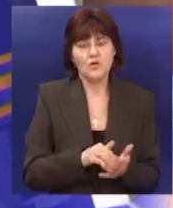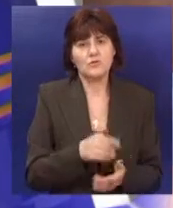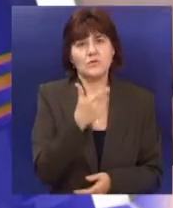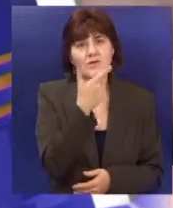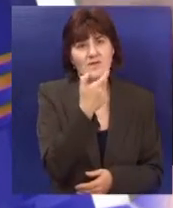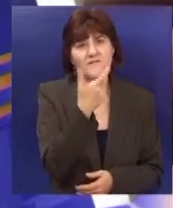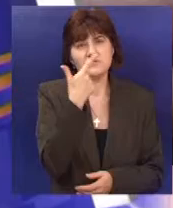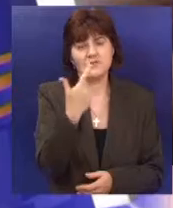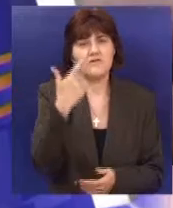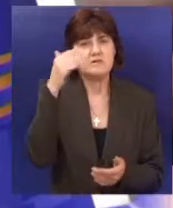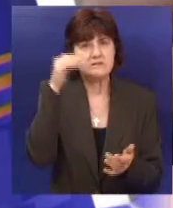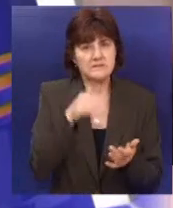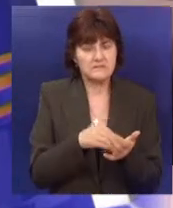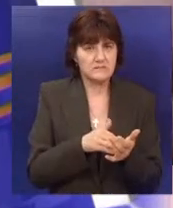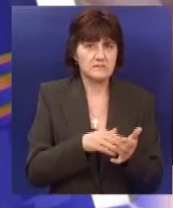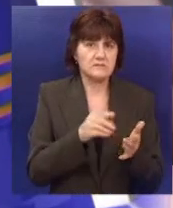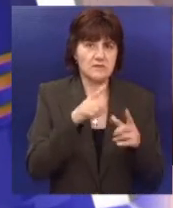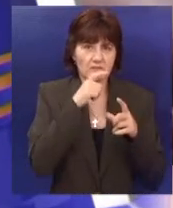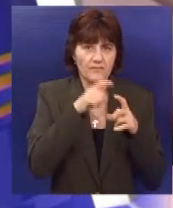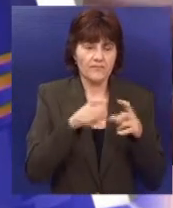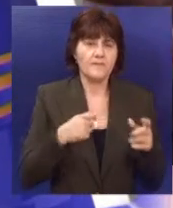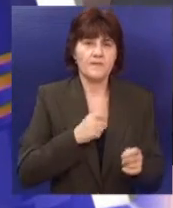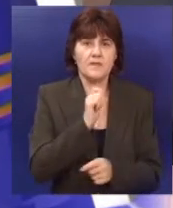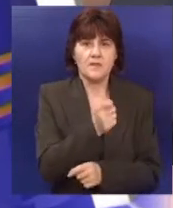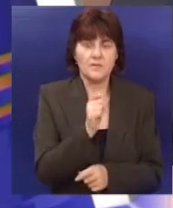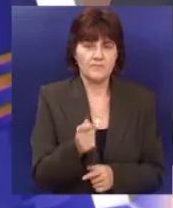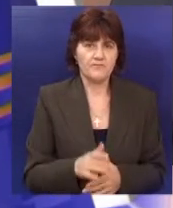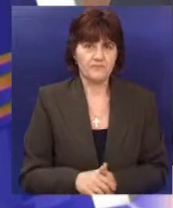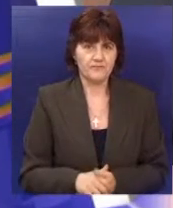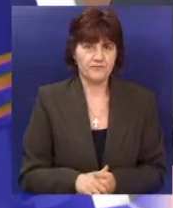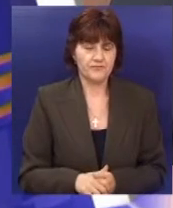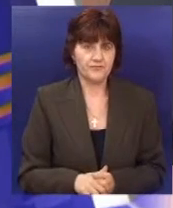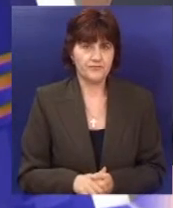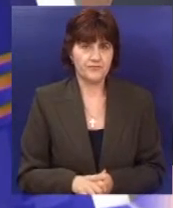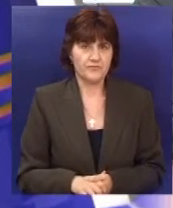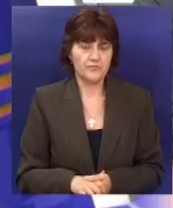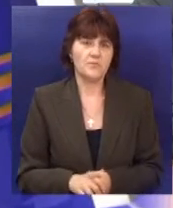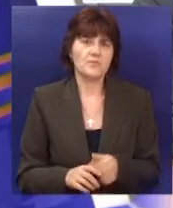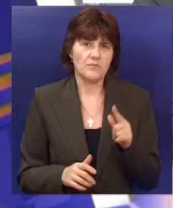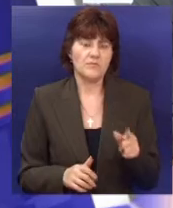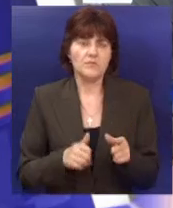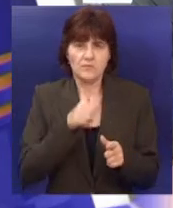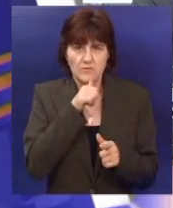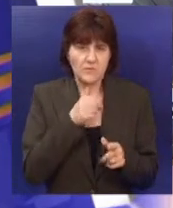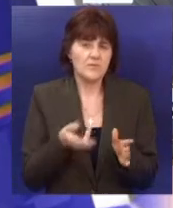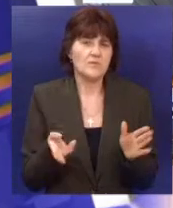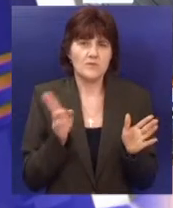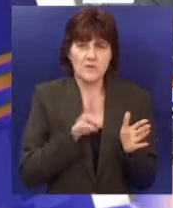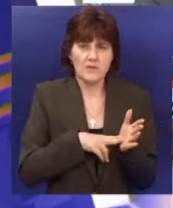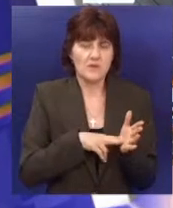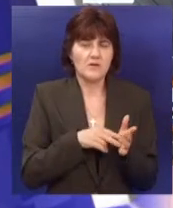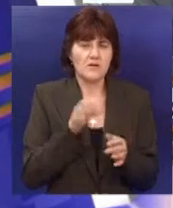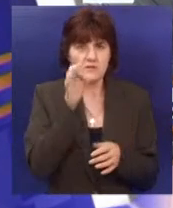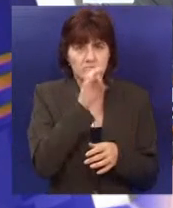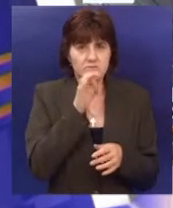još 220.000 lekova koji se izdaju na komad. Uočili smo da su tu najdominantniji lekovi